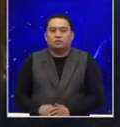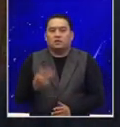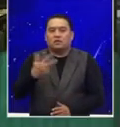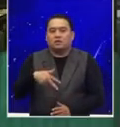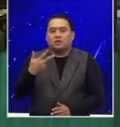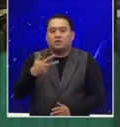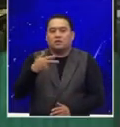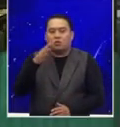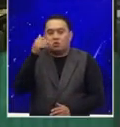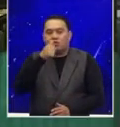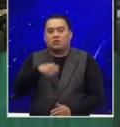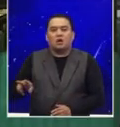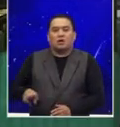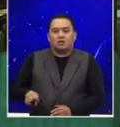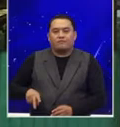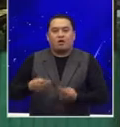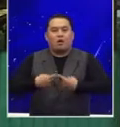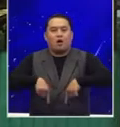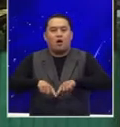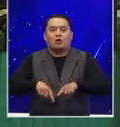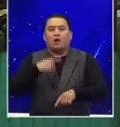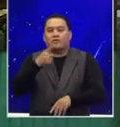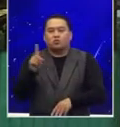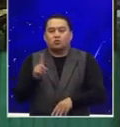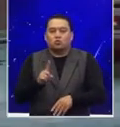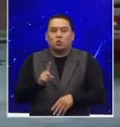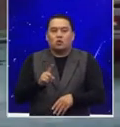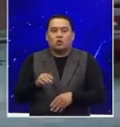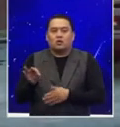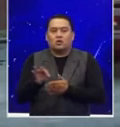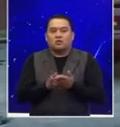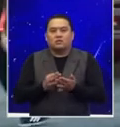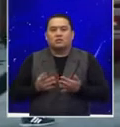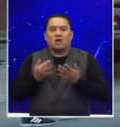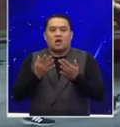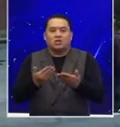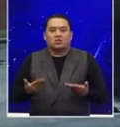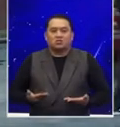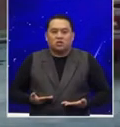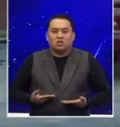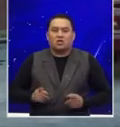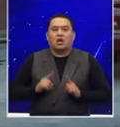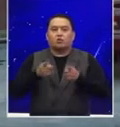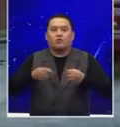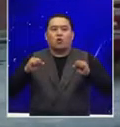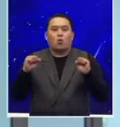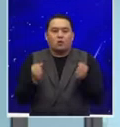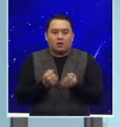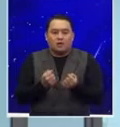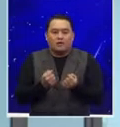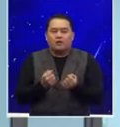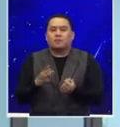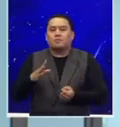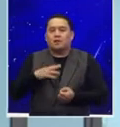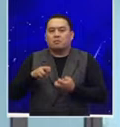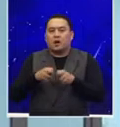бабушка. Директор газоснабжающей организации утверждает, все дело в резком наплыве запросов от жителей в период наступления холодов. До недавних